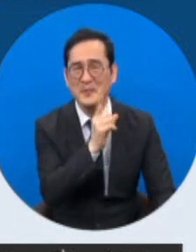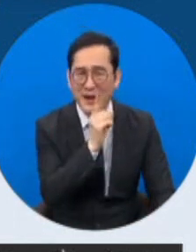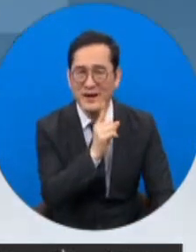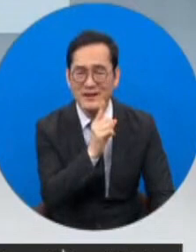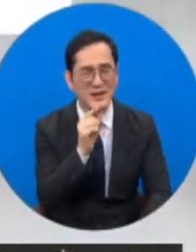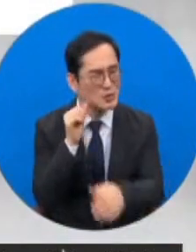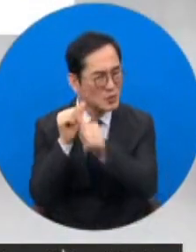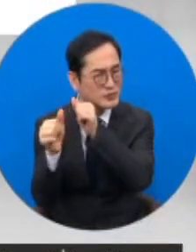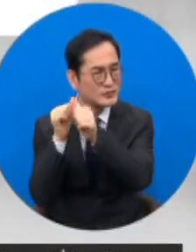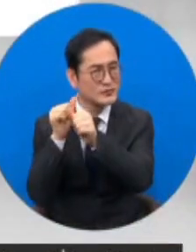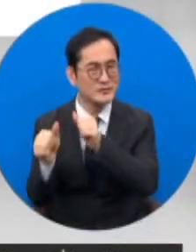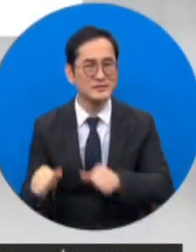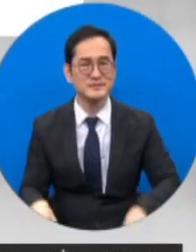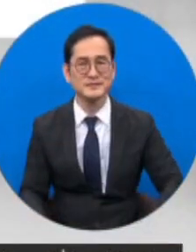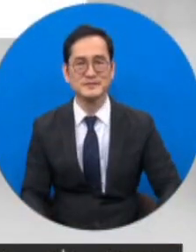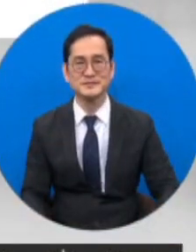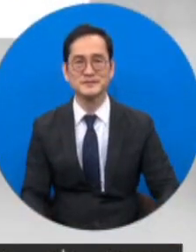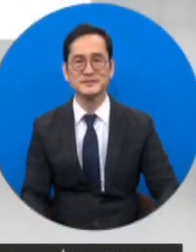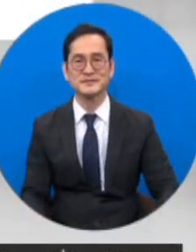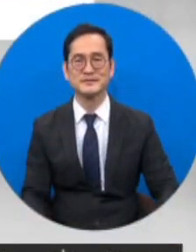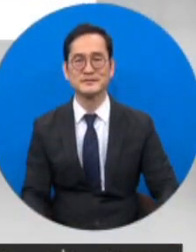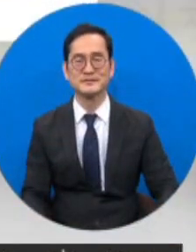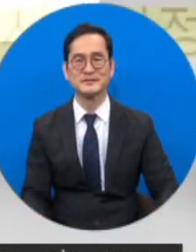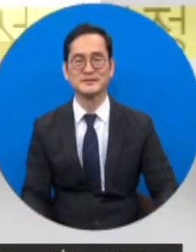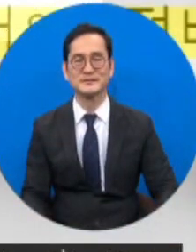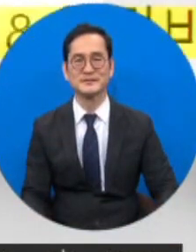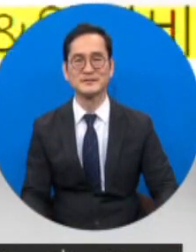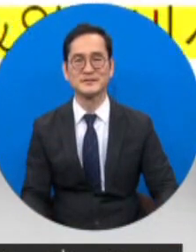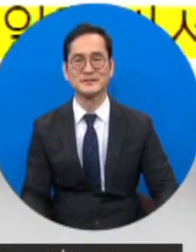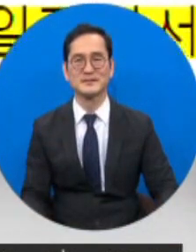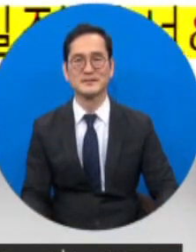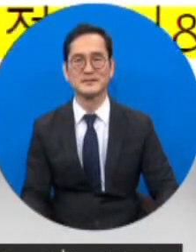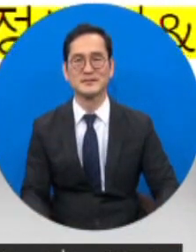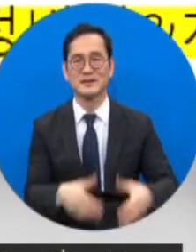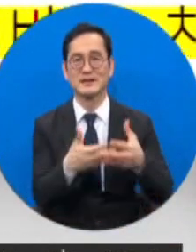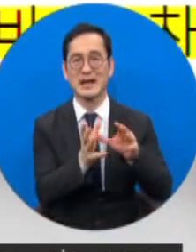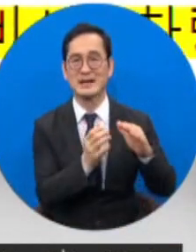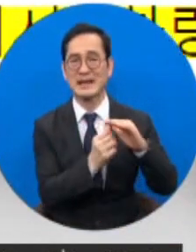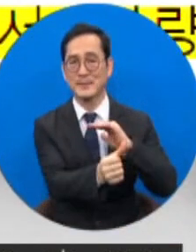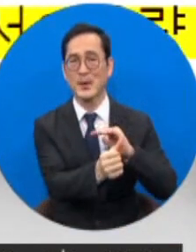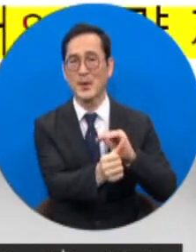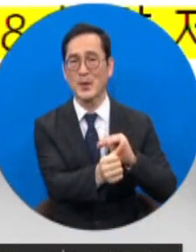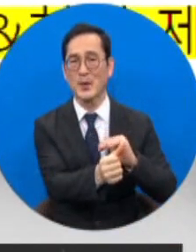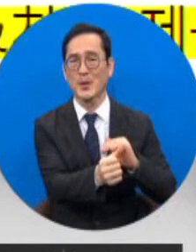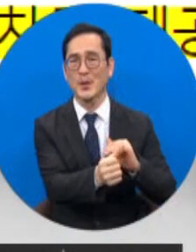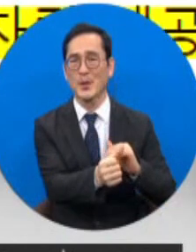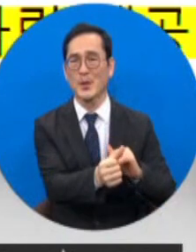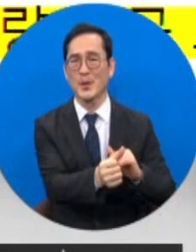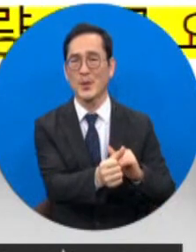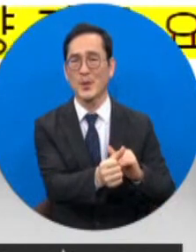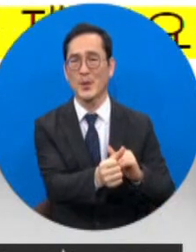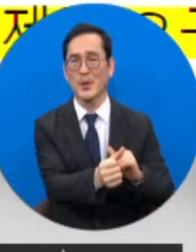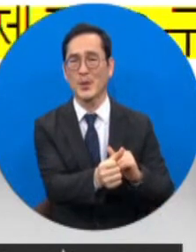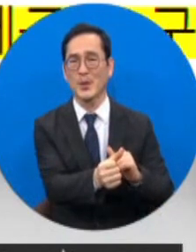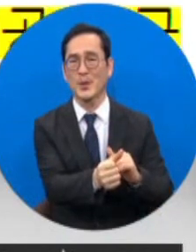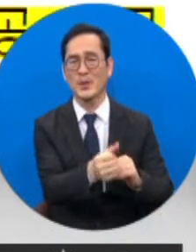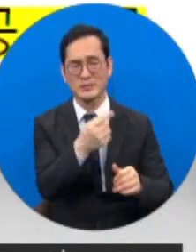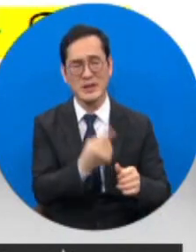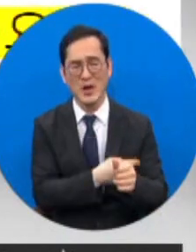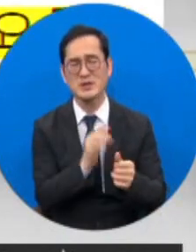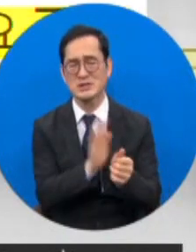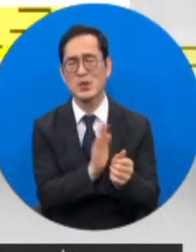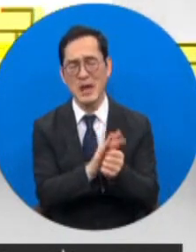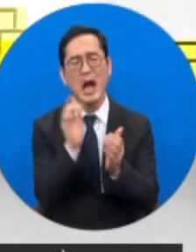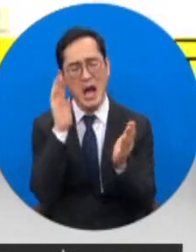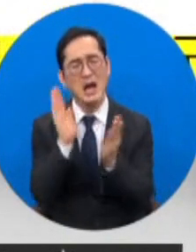되구요 그리고 당은 당의 대표 비서실이 있어서 어 당대표 1 일반적인 다 물을 다 지원을 합니다 그런데